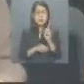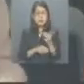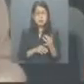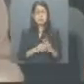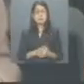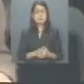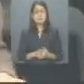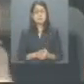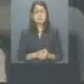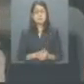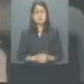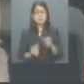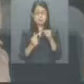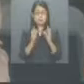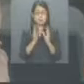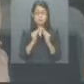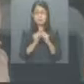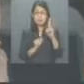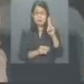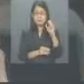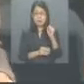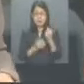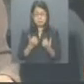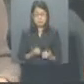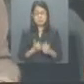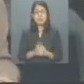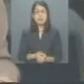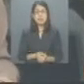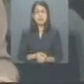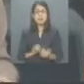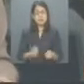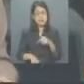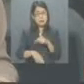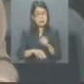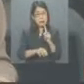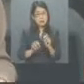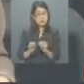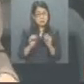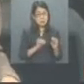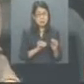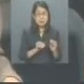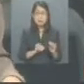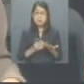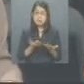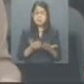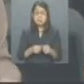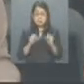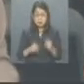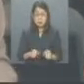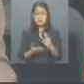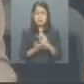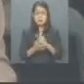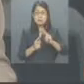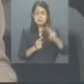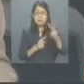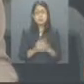สำหรับการประชุมรัฐสภานะคะวันนี้ได้มีการตอบรับการขยายเวลาอภิปรายและลงมติวาระ2หรือเห็นชอบรายมาตราของร่างแก้ไขเพิ่ม